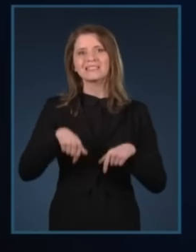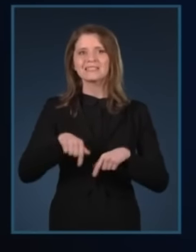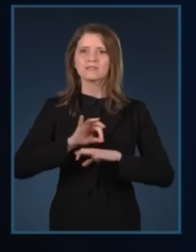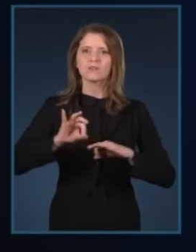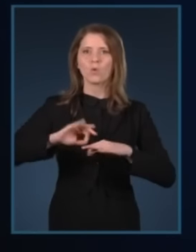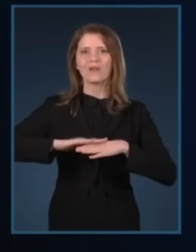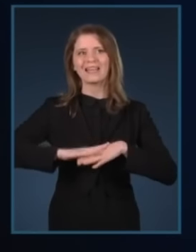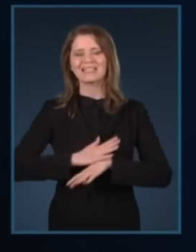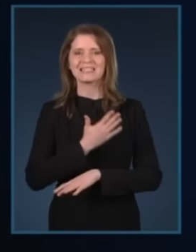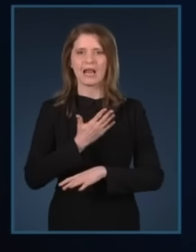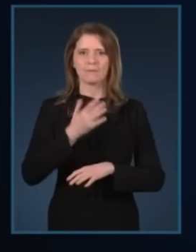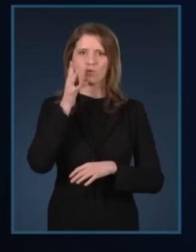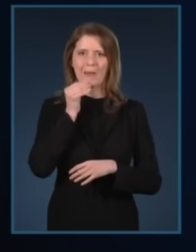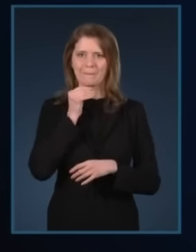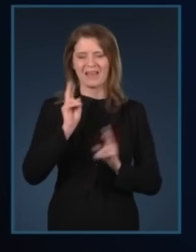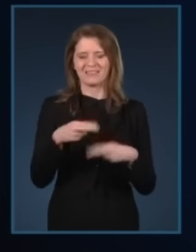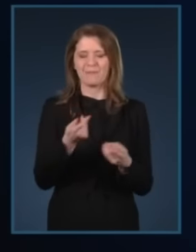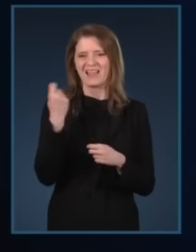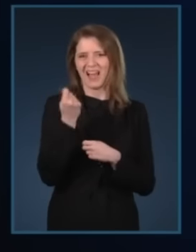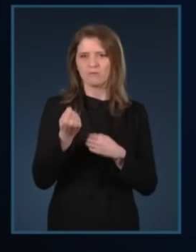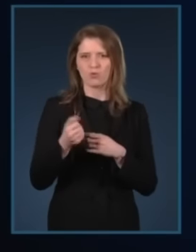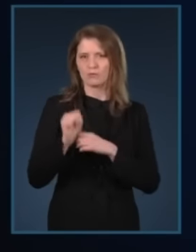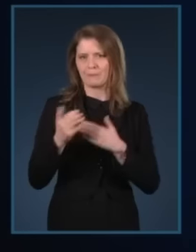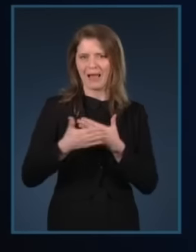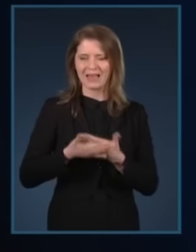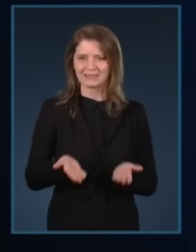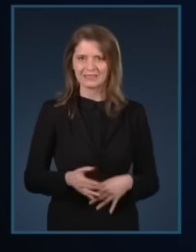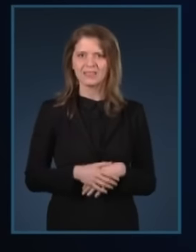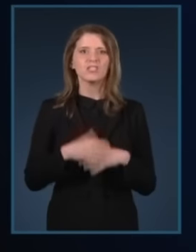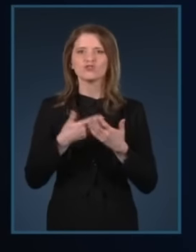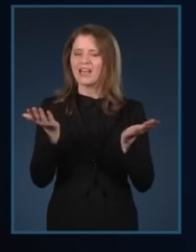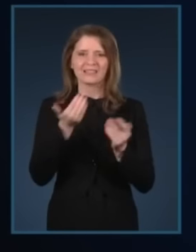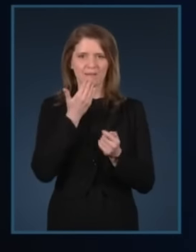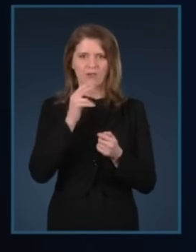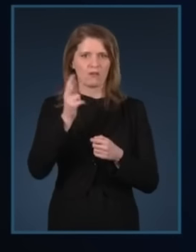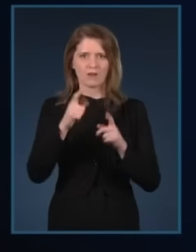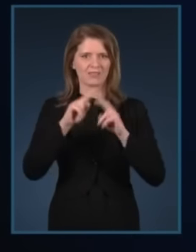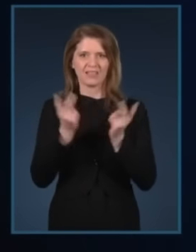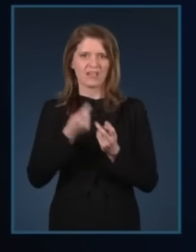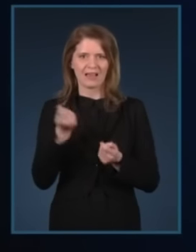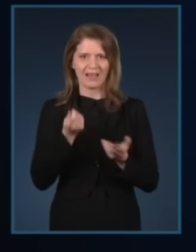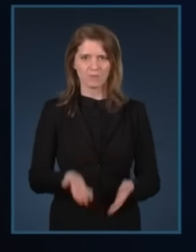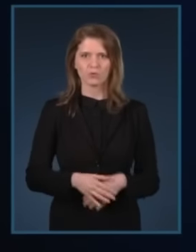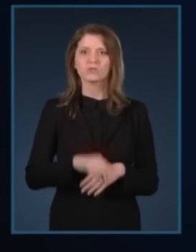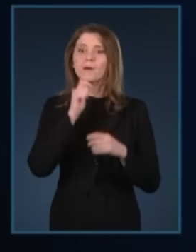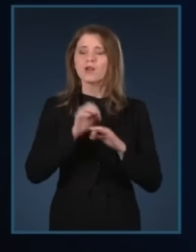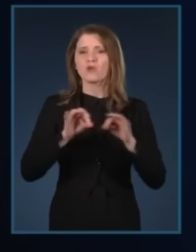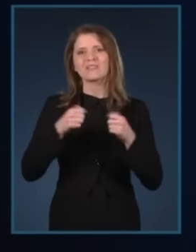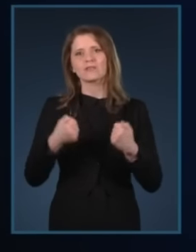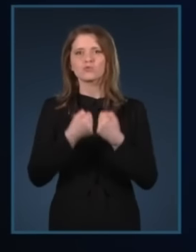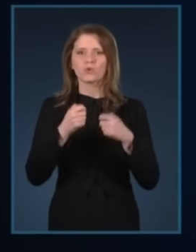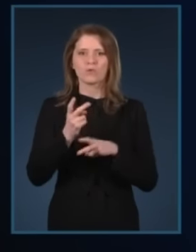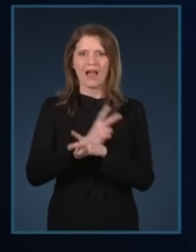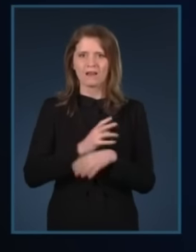ember nem lehet háborúpárti. Senki sem akar egy harmadik világháborút, és Magyarország egy ütköző állam, Ukrajnában egy